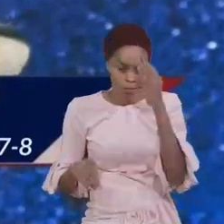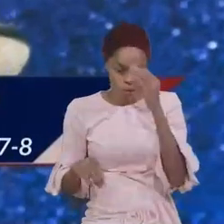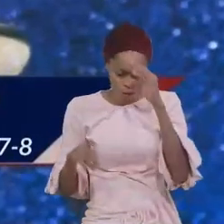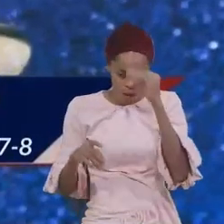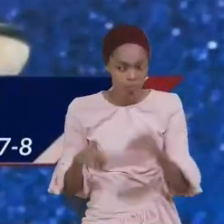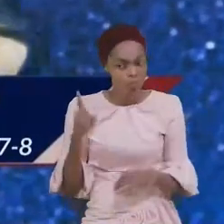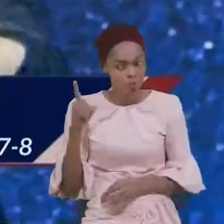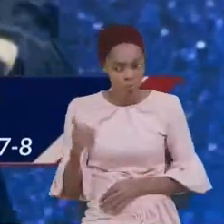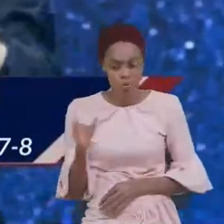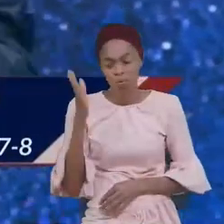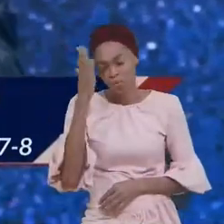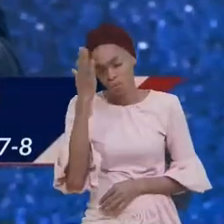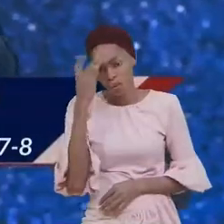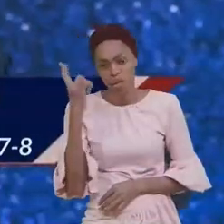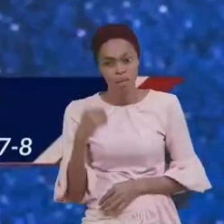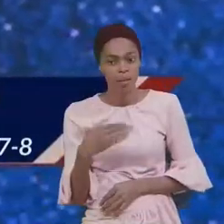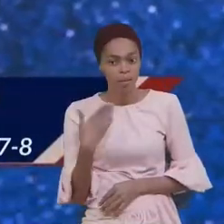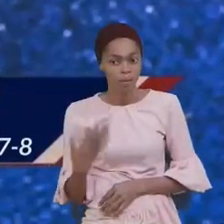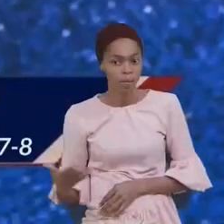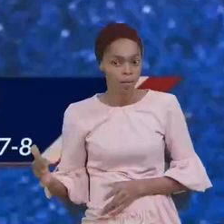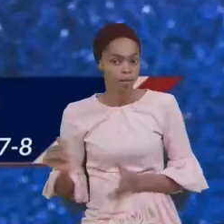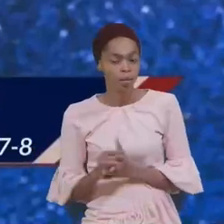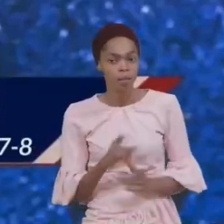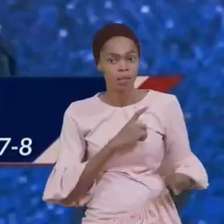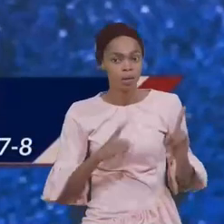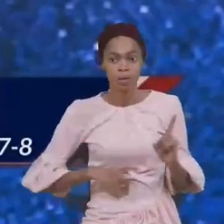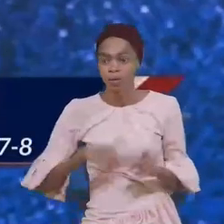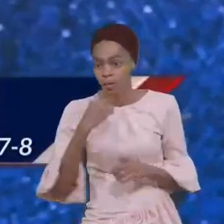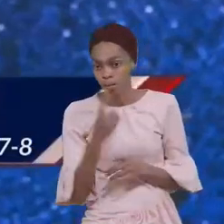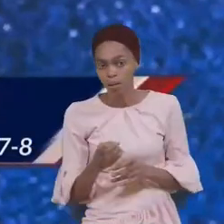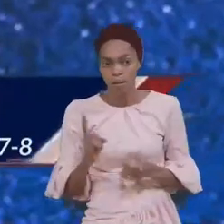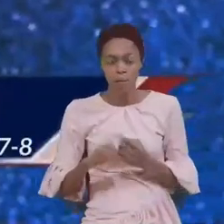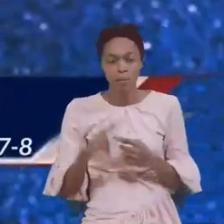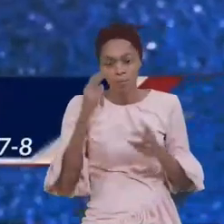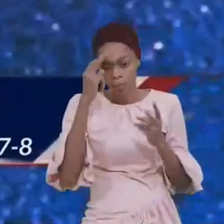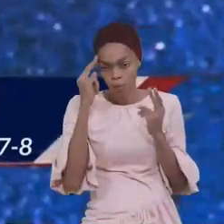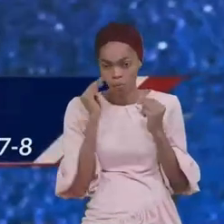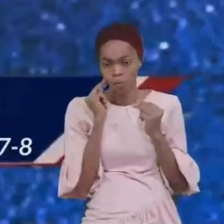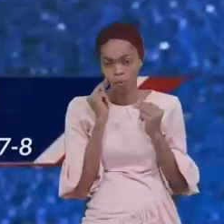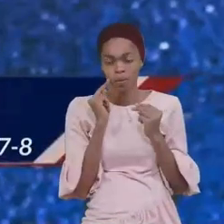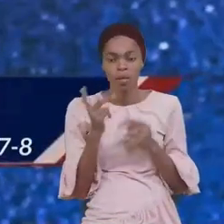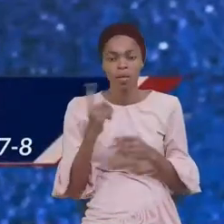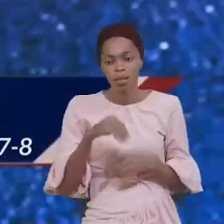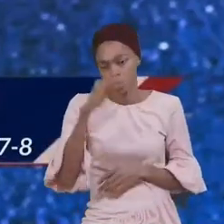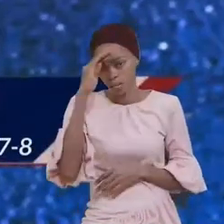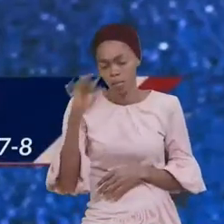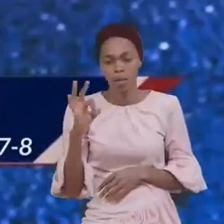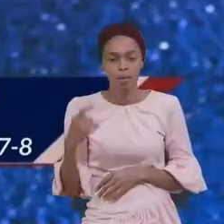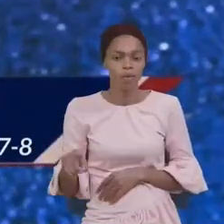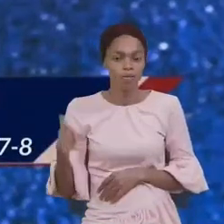tu sais ce que l'Éternel a déclaré à Moïse, homme de